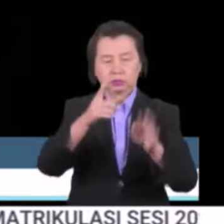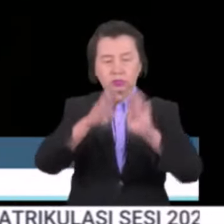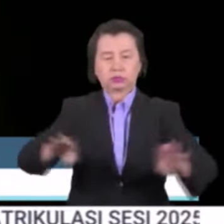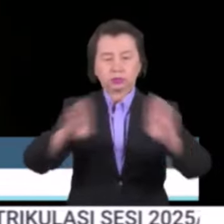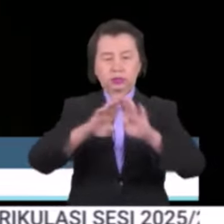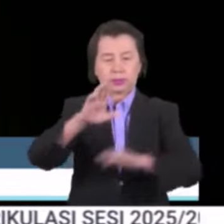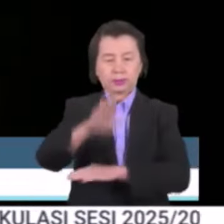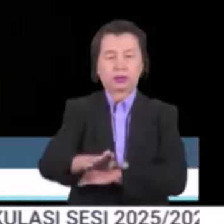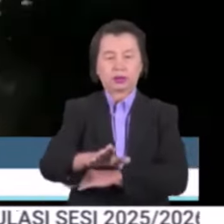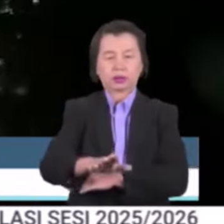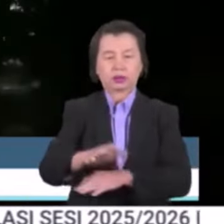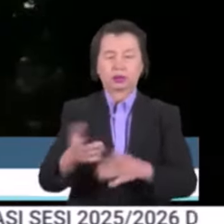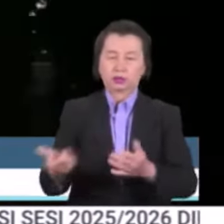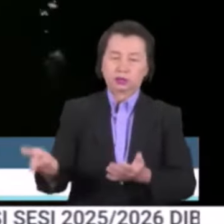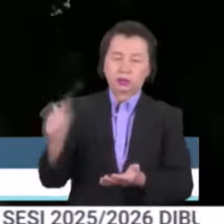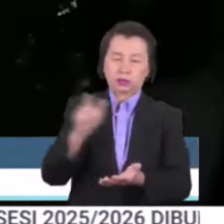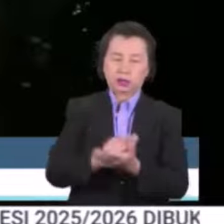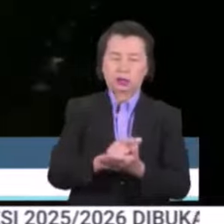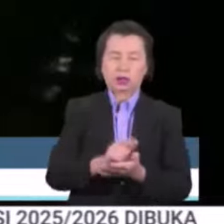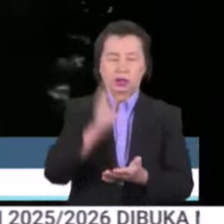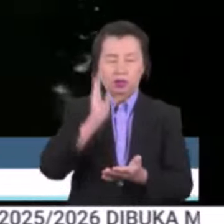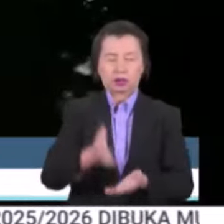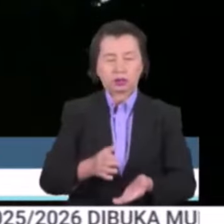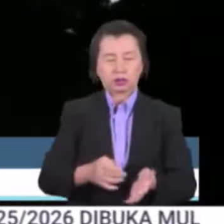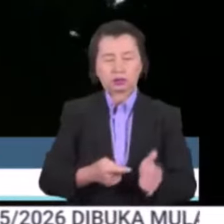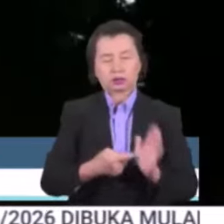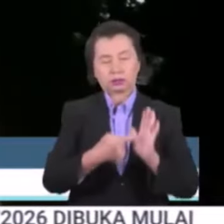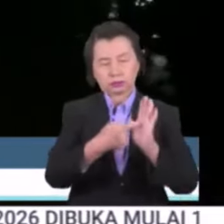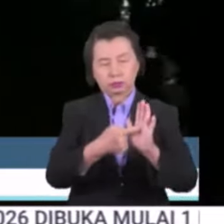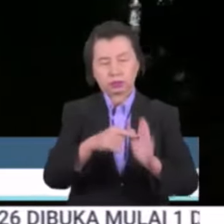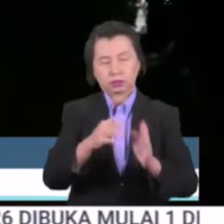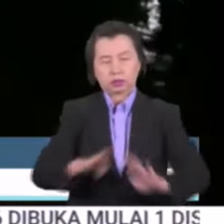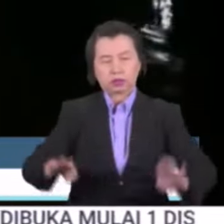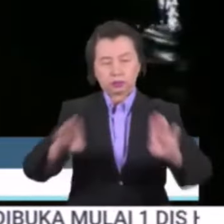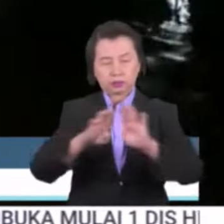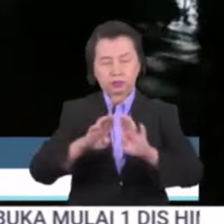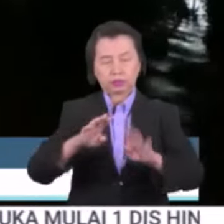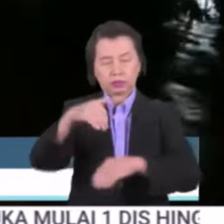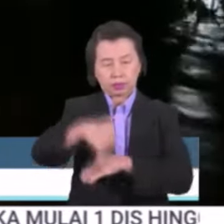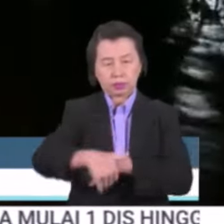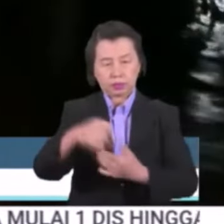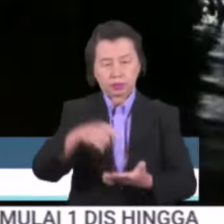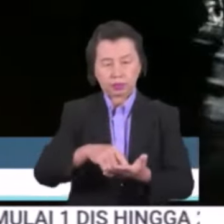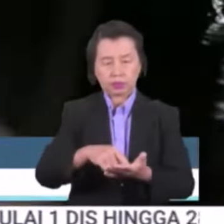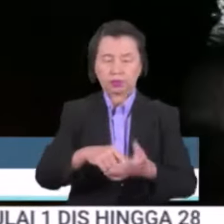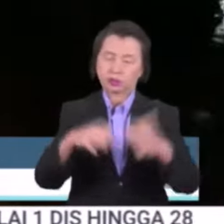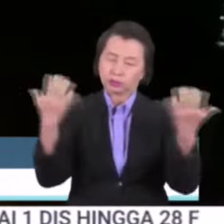wilayah petang ini. Laporan seterusnya akan saya bawakan lagi dalam berita perdana malam ini.